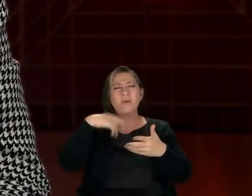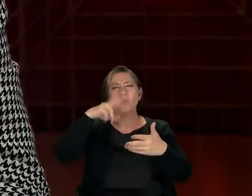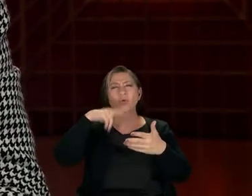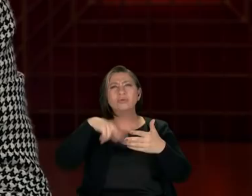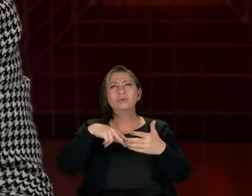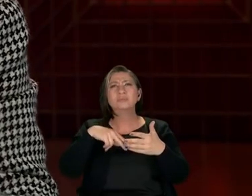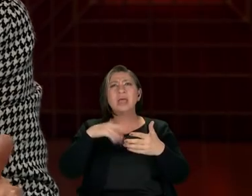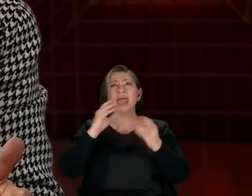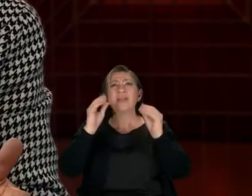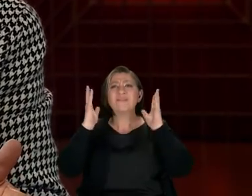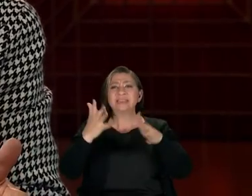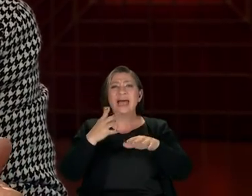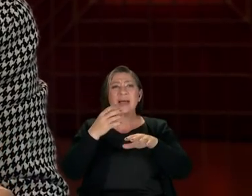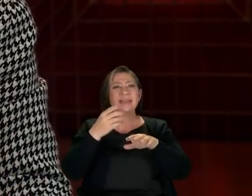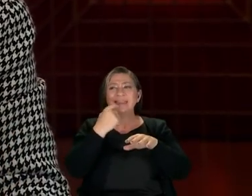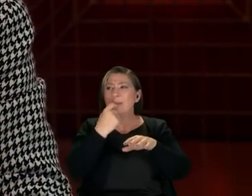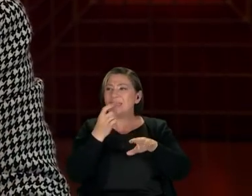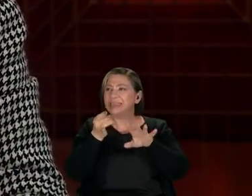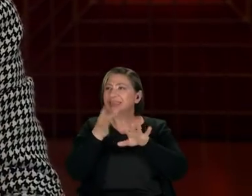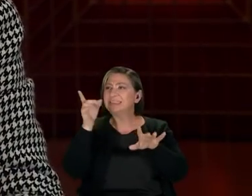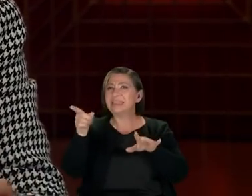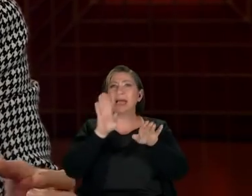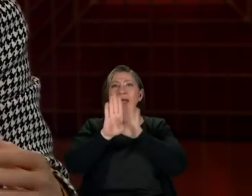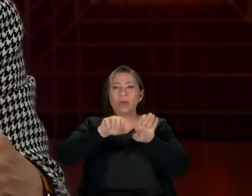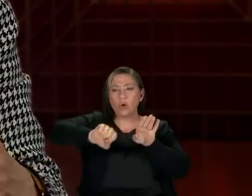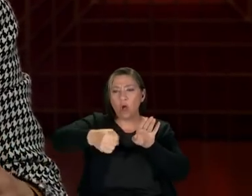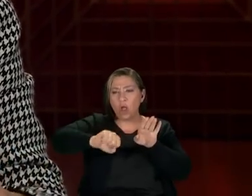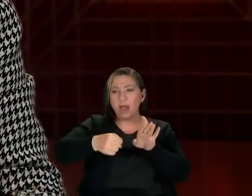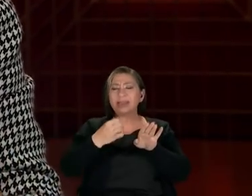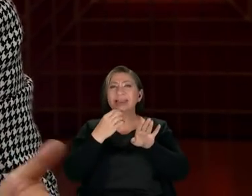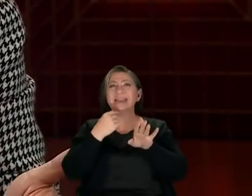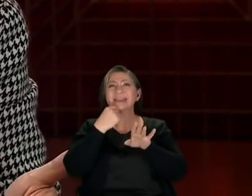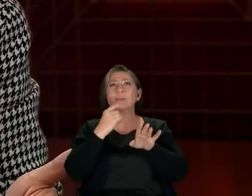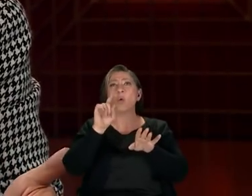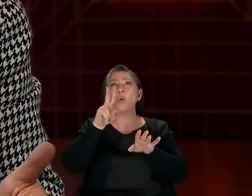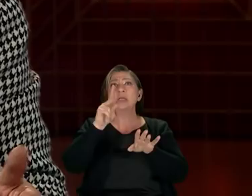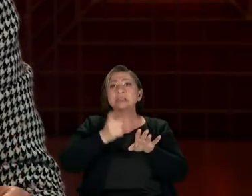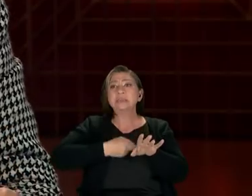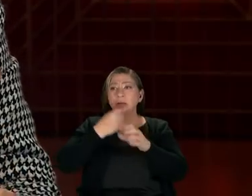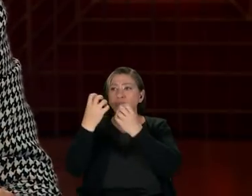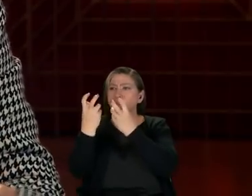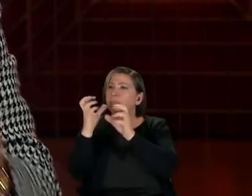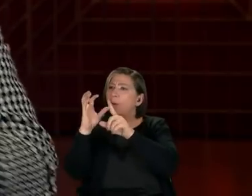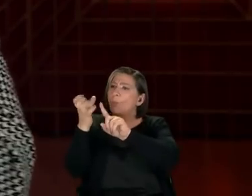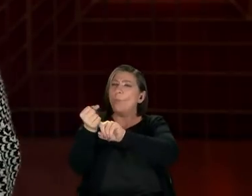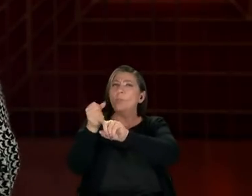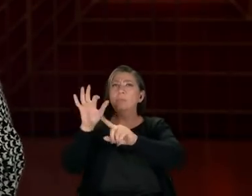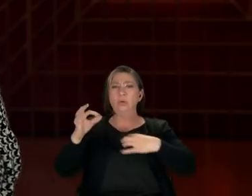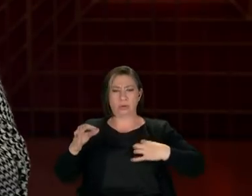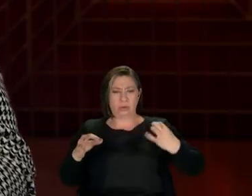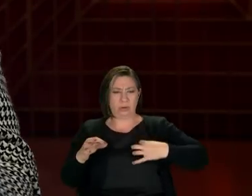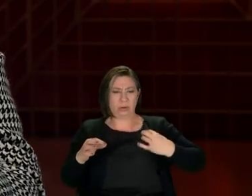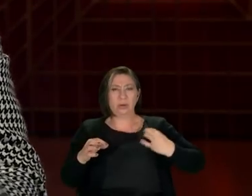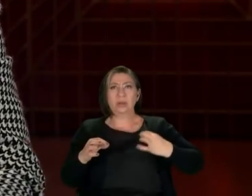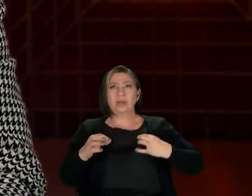de seslendiriyor. En fazla metal yüzeylerde. Yani kapı kolları falan gibi metal yüzeylerde 12 saat yaşıyor. Kumaşta